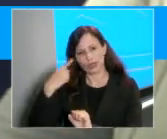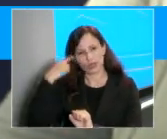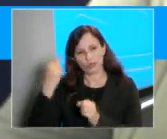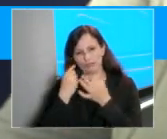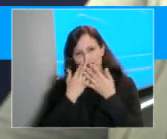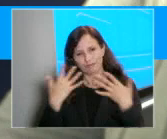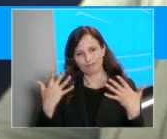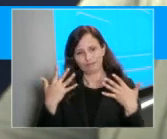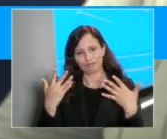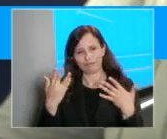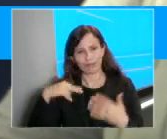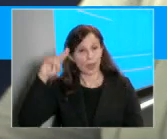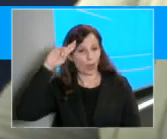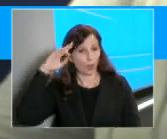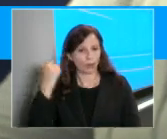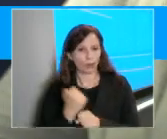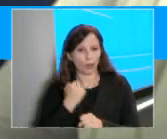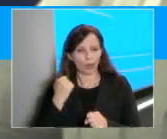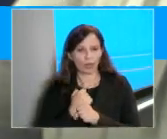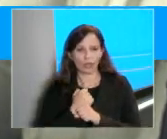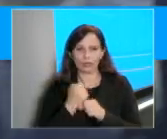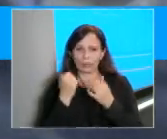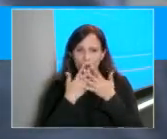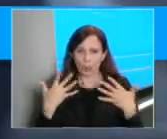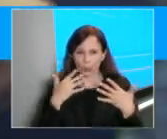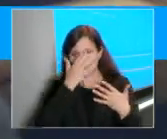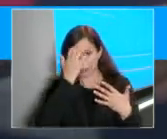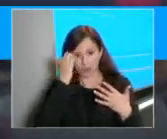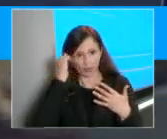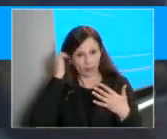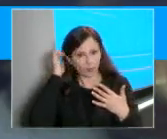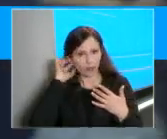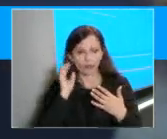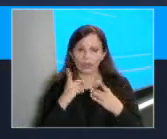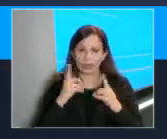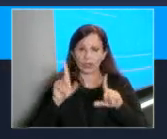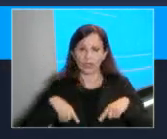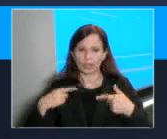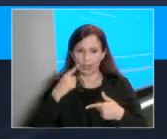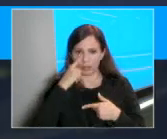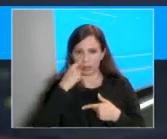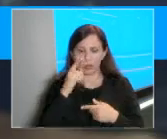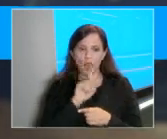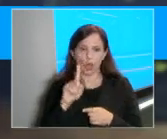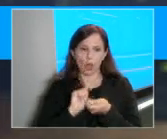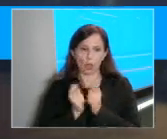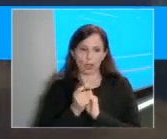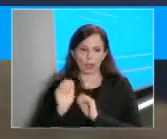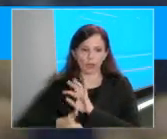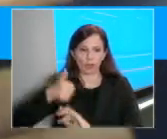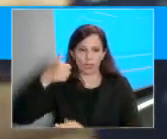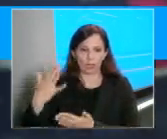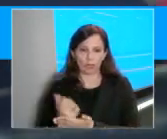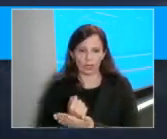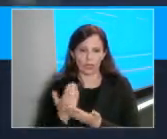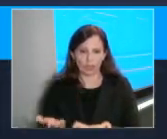ספק שהליכוד פועל על פי משנה מאוד ברורה, ועל פי, נקרא לזה דרך חיים. לא מחליפים מנהיג מנצח,